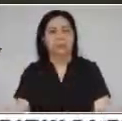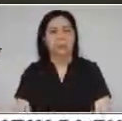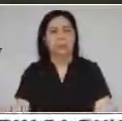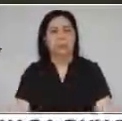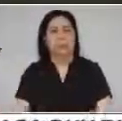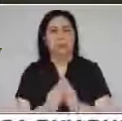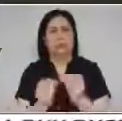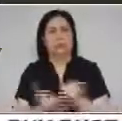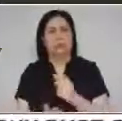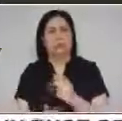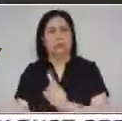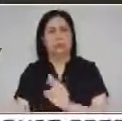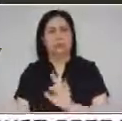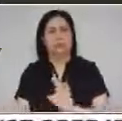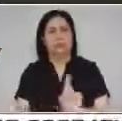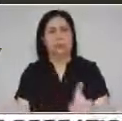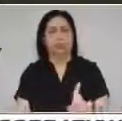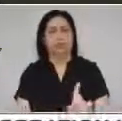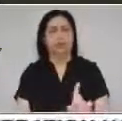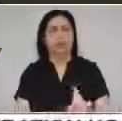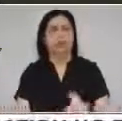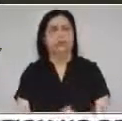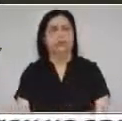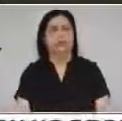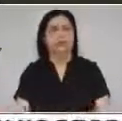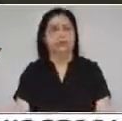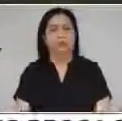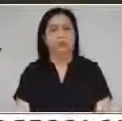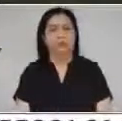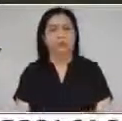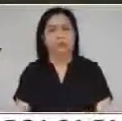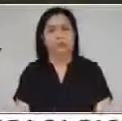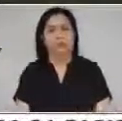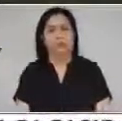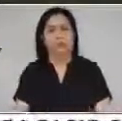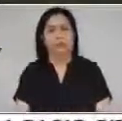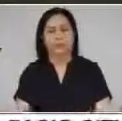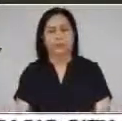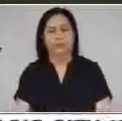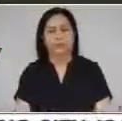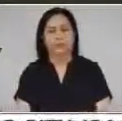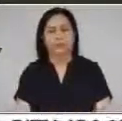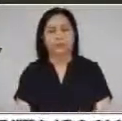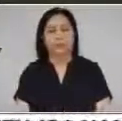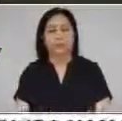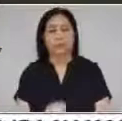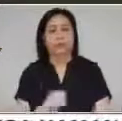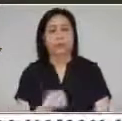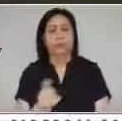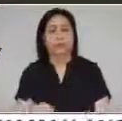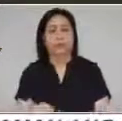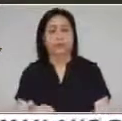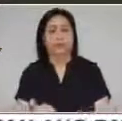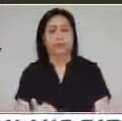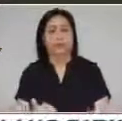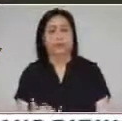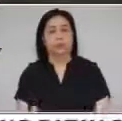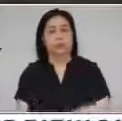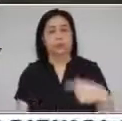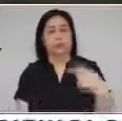may kaparusahan yan. Ang tanong po dito, bakit ho nakalusot, no? Itong ganitong breach